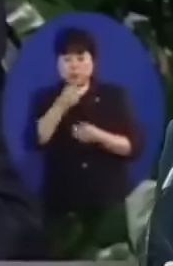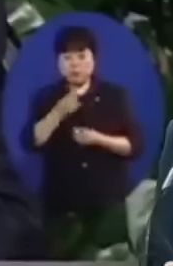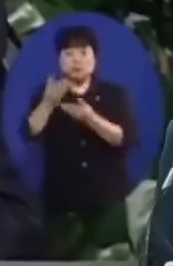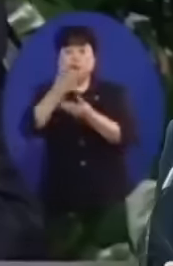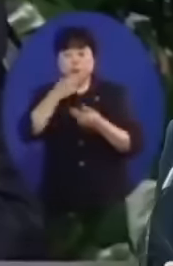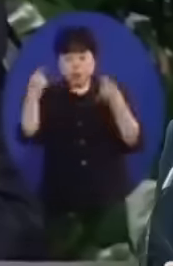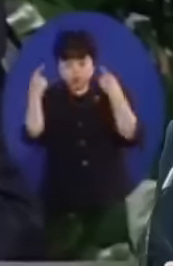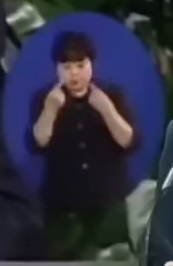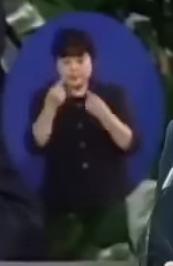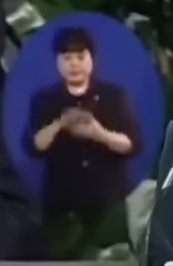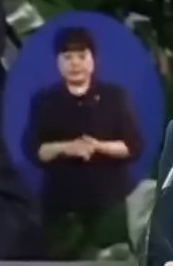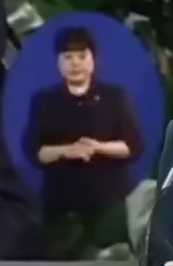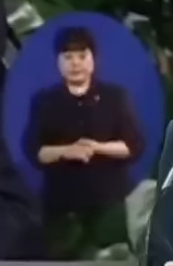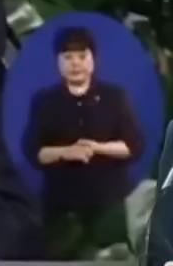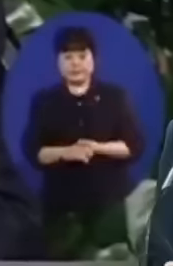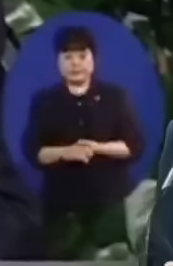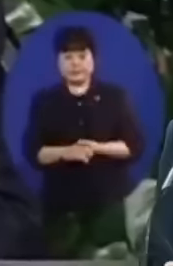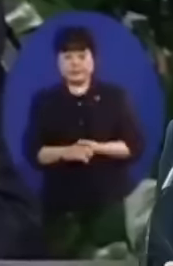축복의 복음,